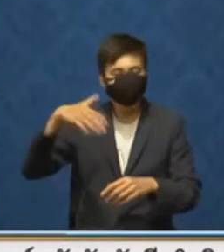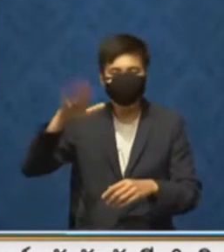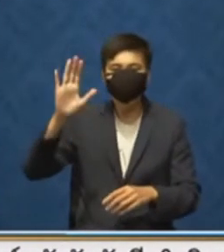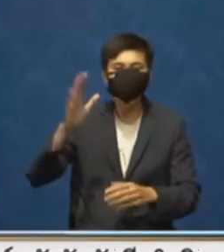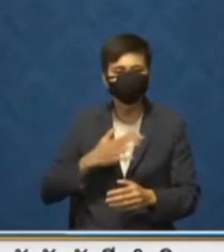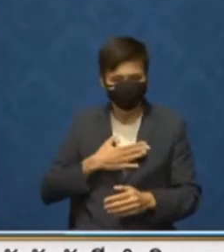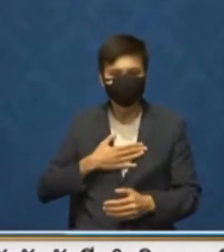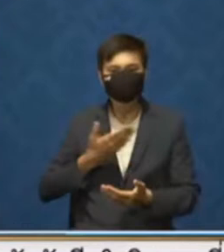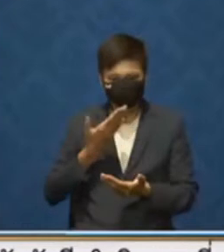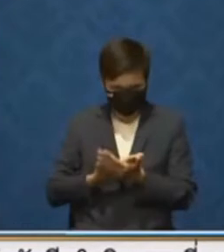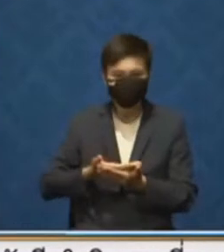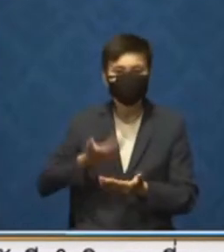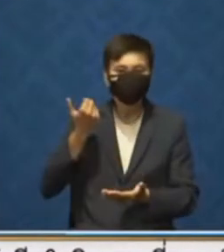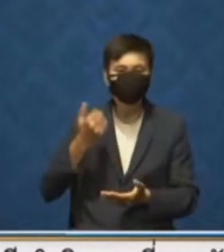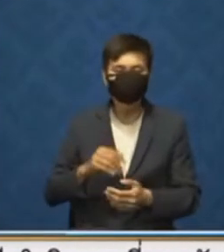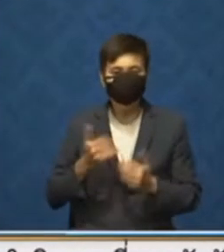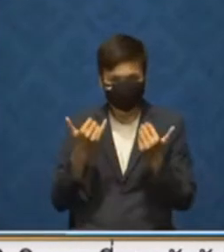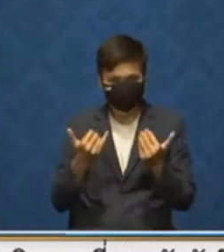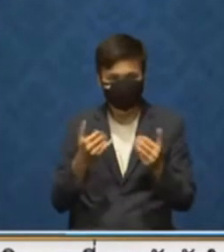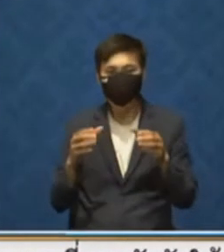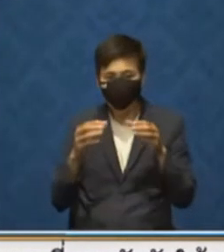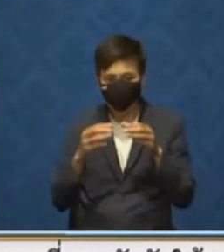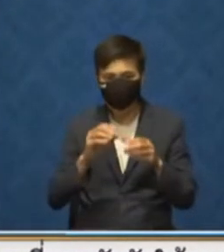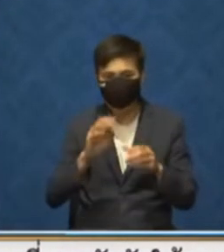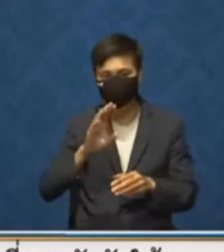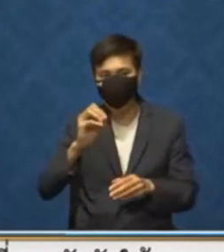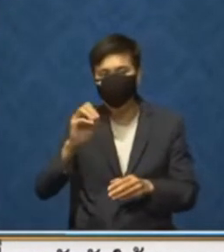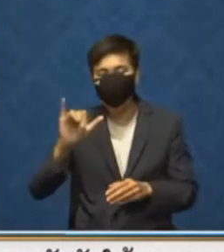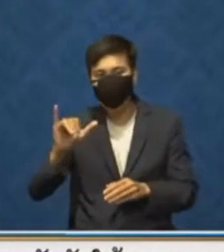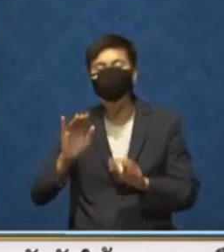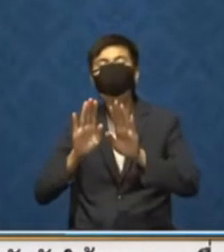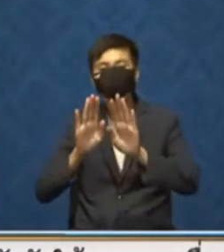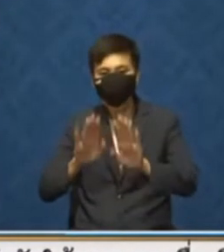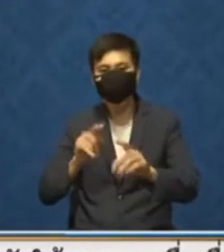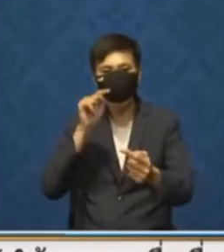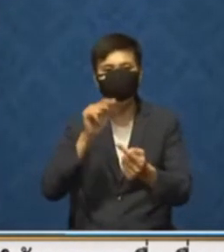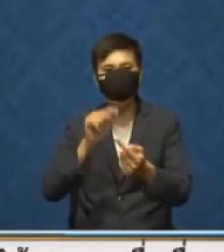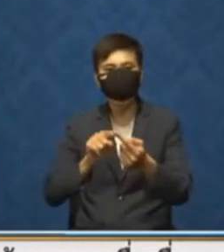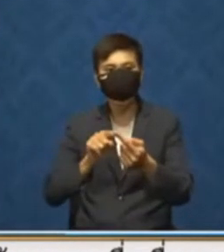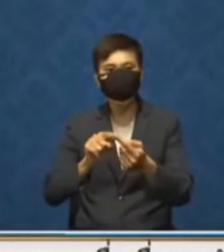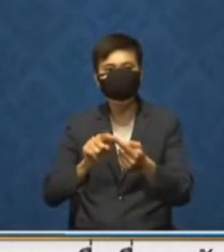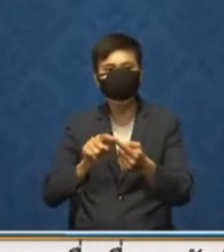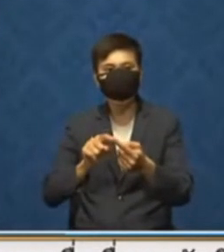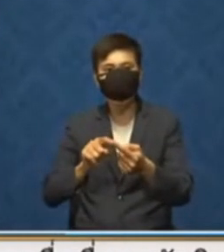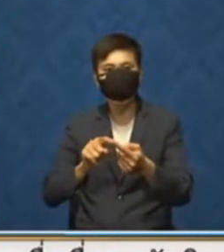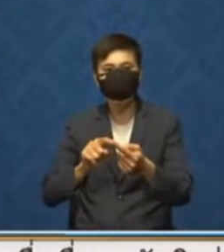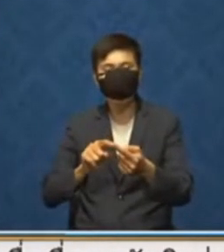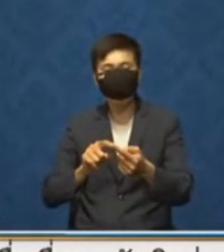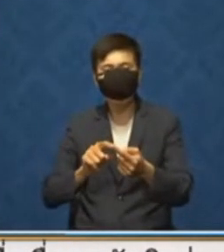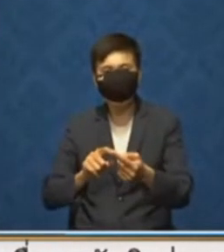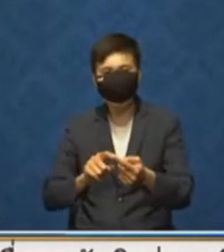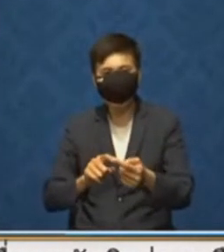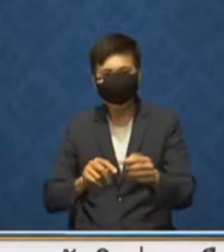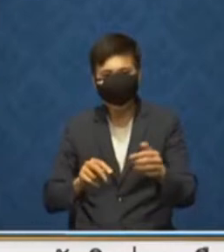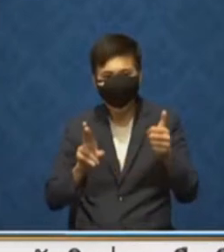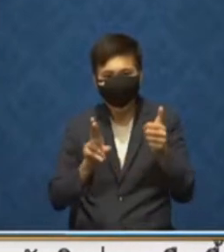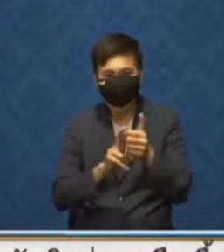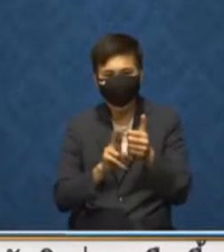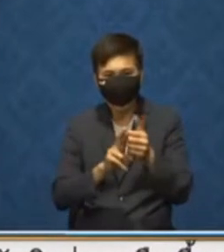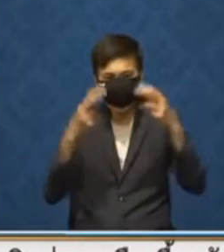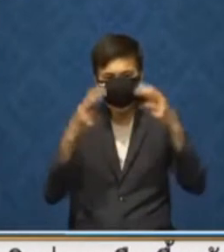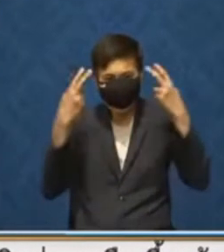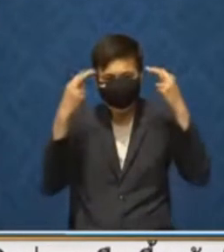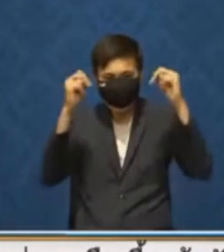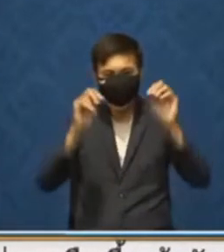งาบนี่คือแก๊งค์บอยฝากถึงท่านพอได้ประวิตรจันทร์โอชาด้วยครับไอ้ไม่ใช่วงษ์สุวรรณต่อเลย